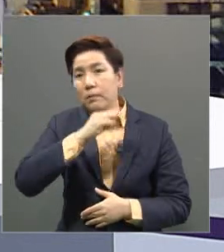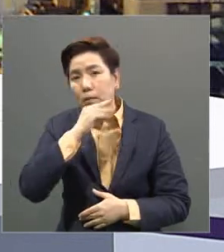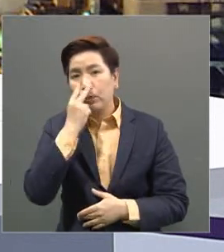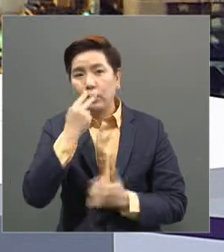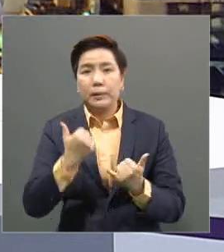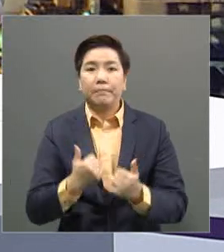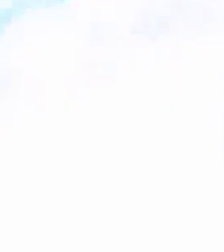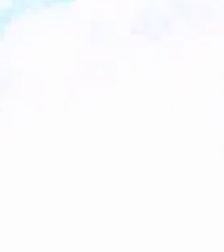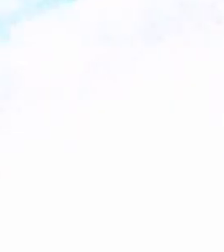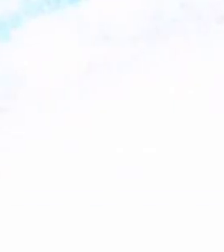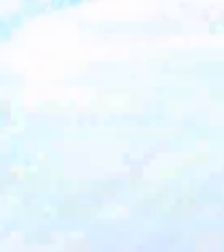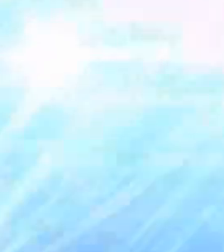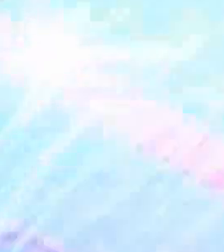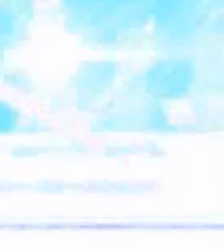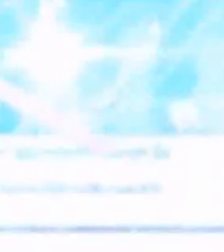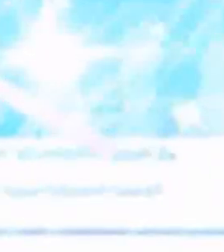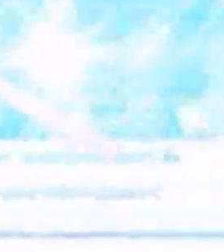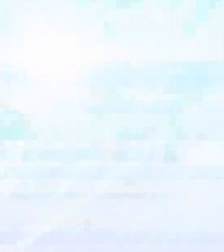ะ